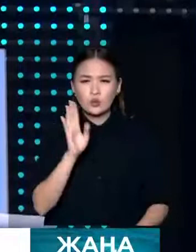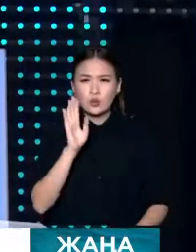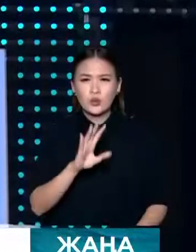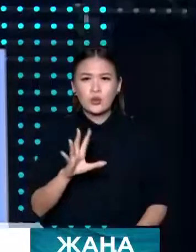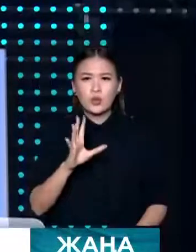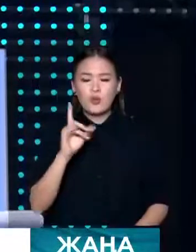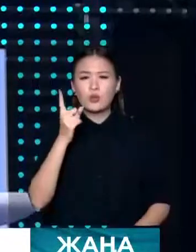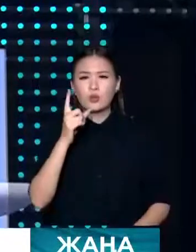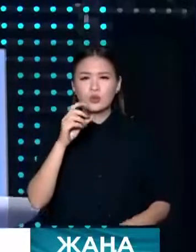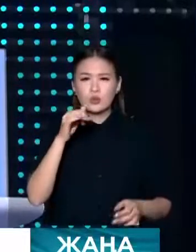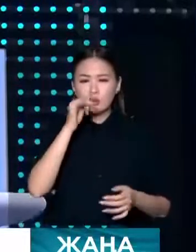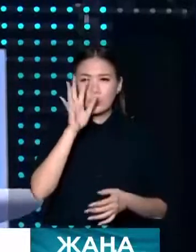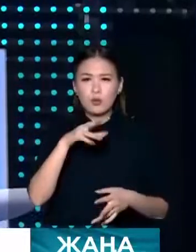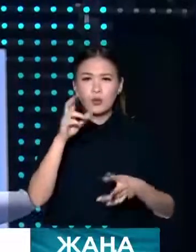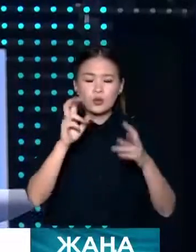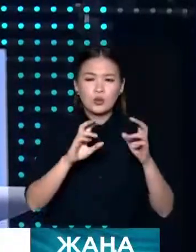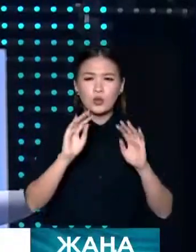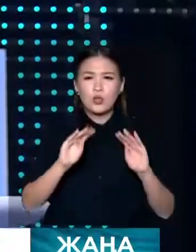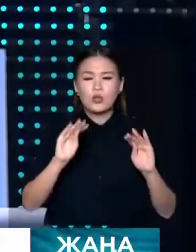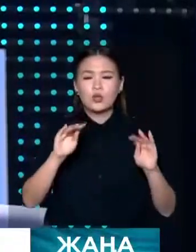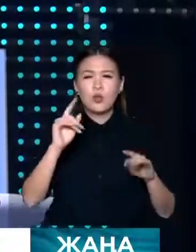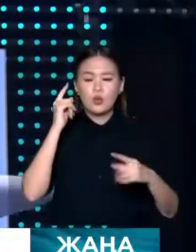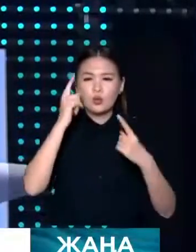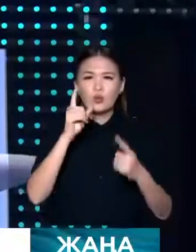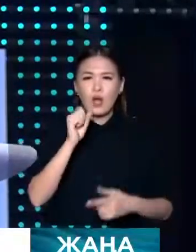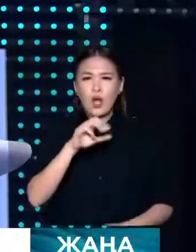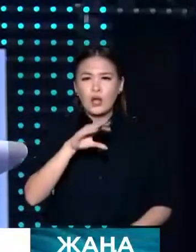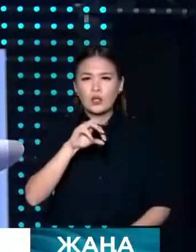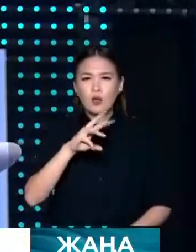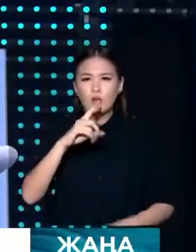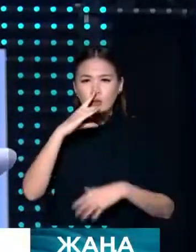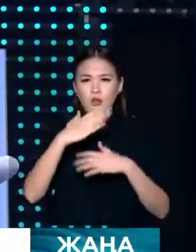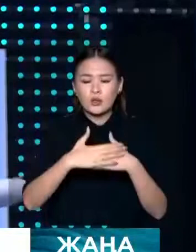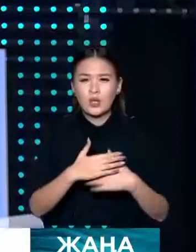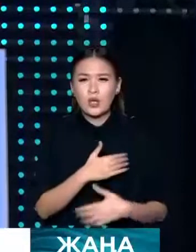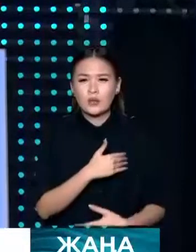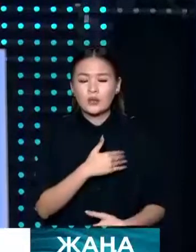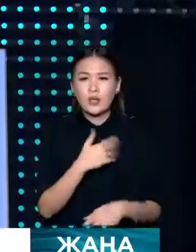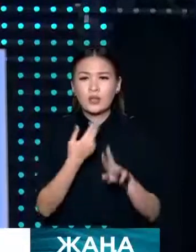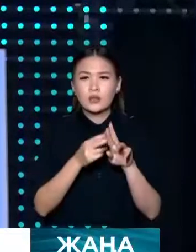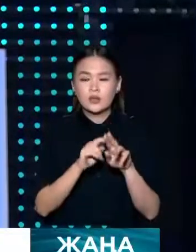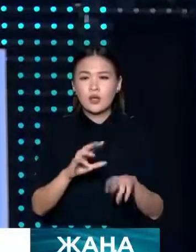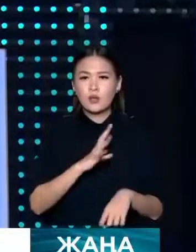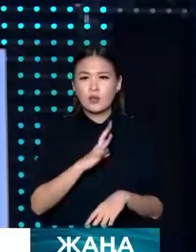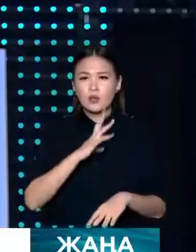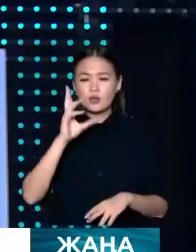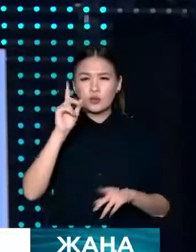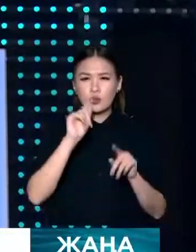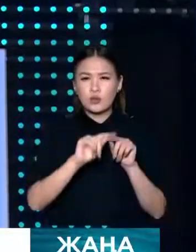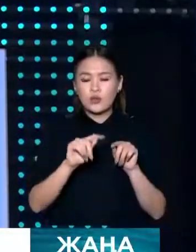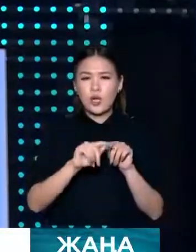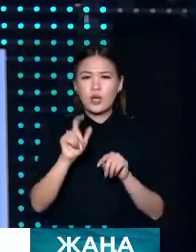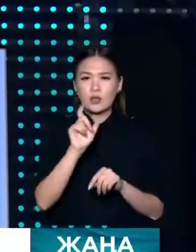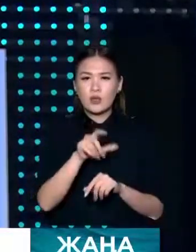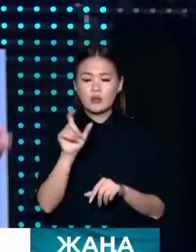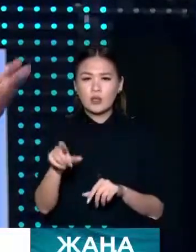станцияларын салмасқа деген бір ойларын айтуы мүмкін? Неге бірден атомға жақындаймыз? Енді кейбір сарапшылардың сөзін тыңдасақ,